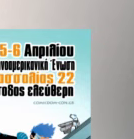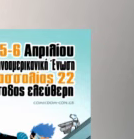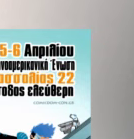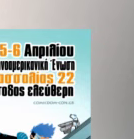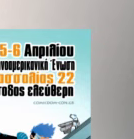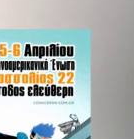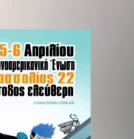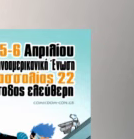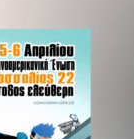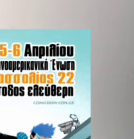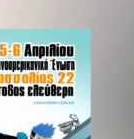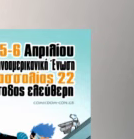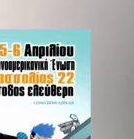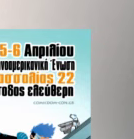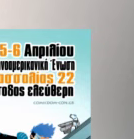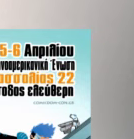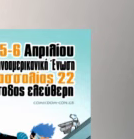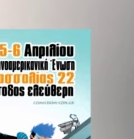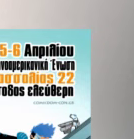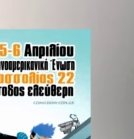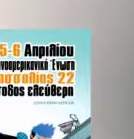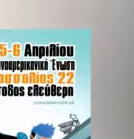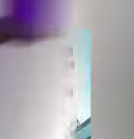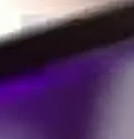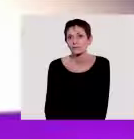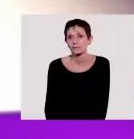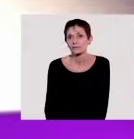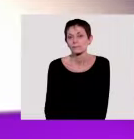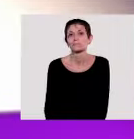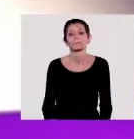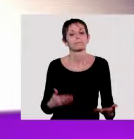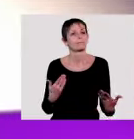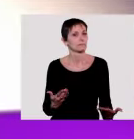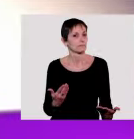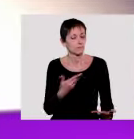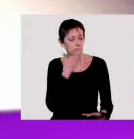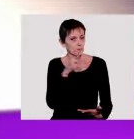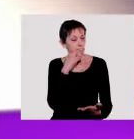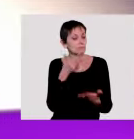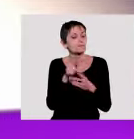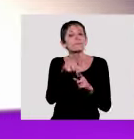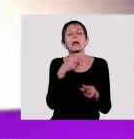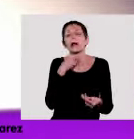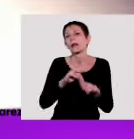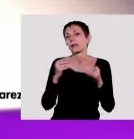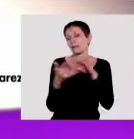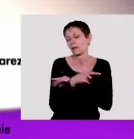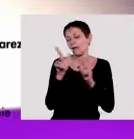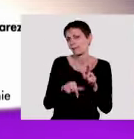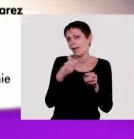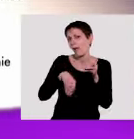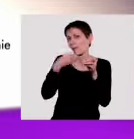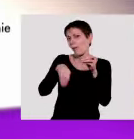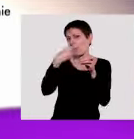Athènes, les 4, 5 et 6 avril, en Grèce. Rendez-vous maintenant sur Internet pour voir les bonus exclusifs,